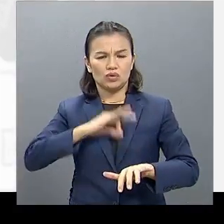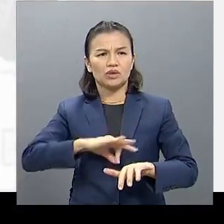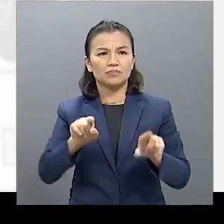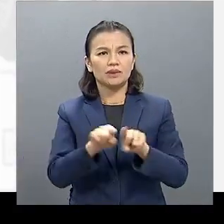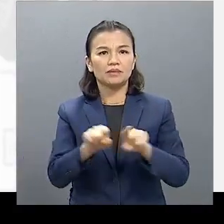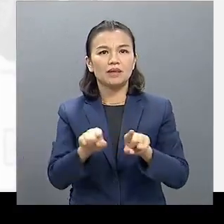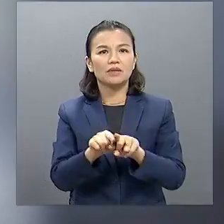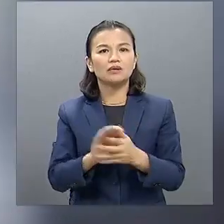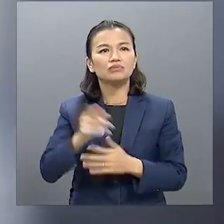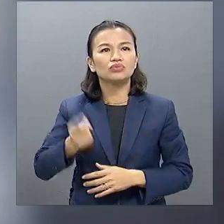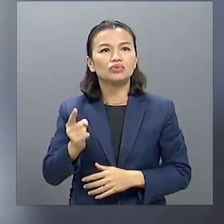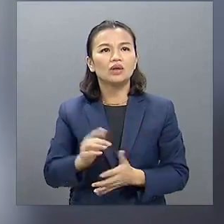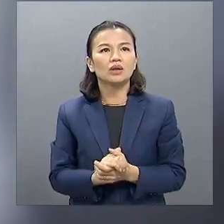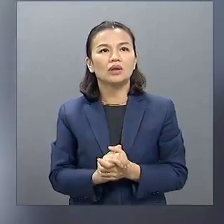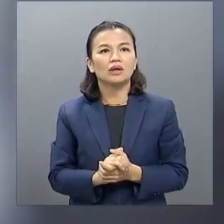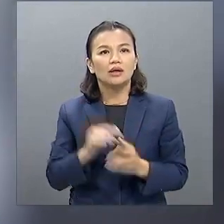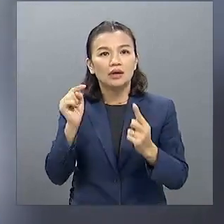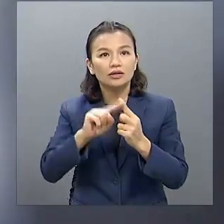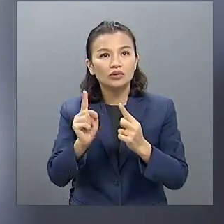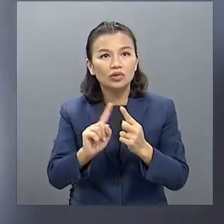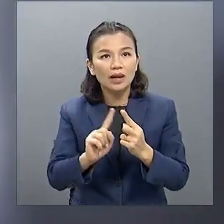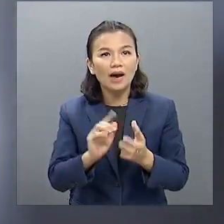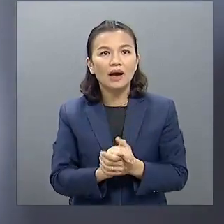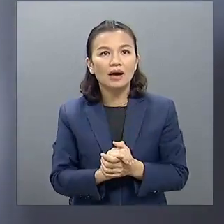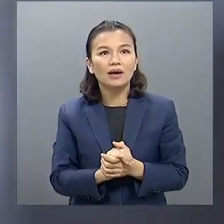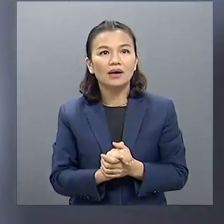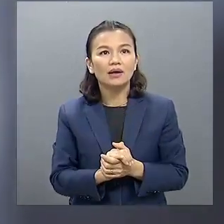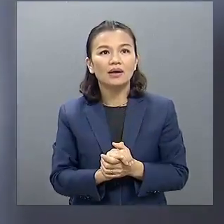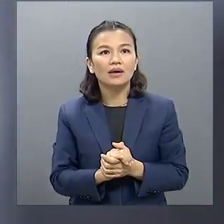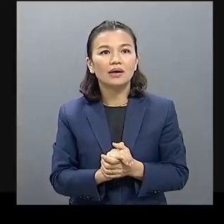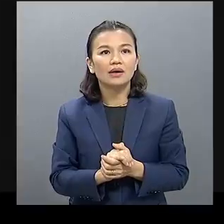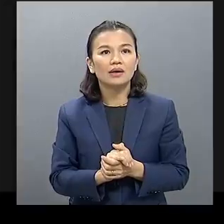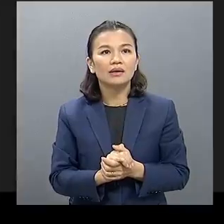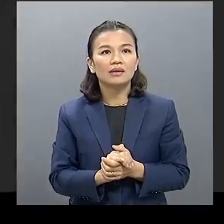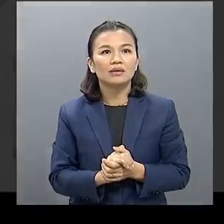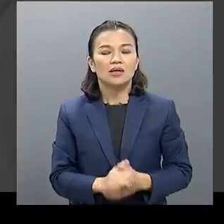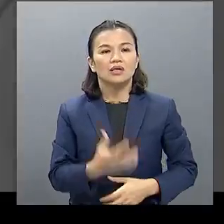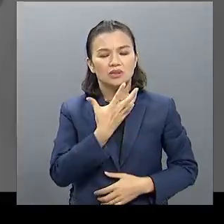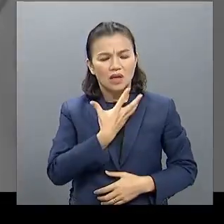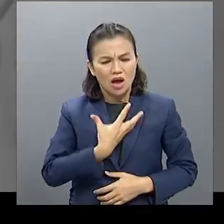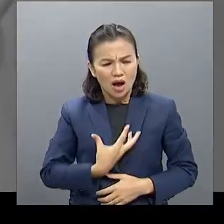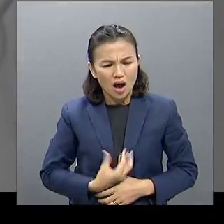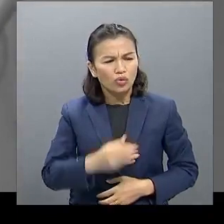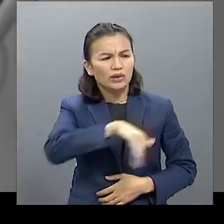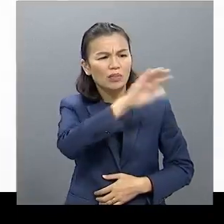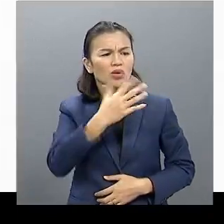ลยเป็นที่มาว่าเอ๊ะหรือเราจะพาคนโศกเศร้ากันไปใหญ่หรือเปล่า